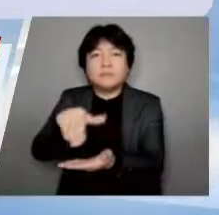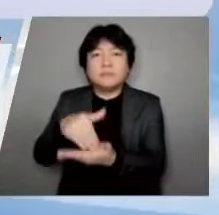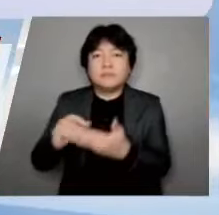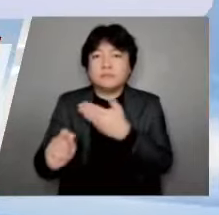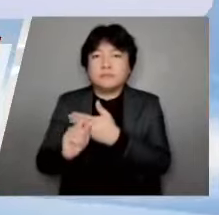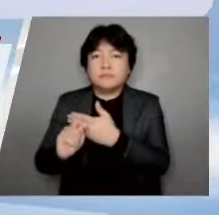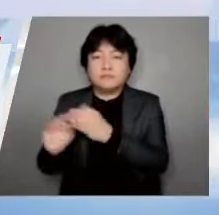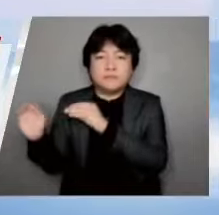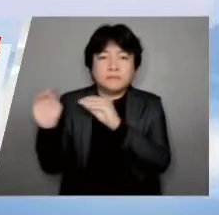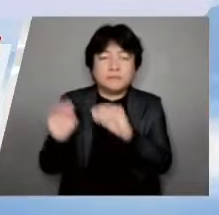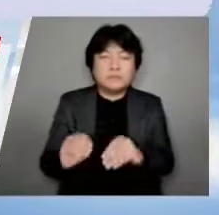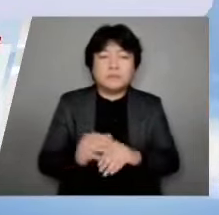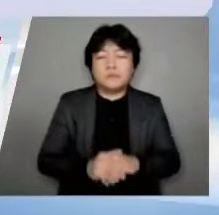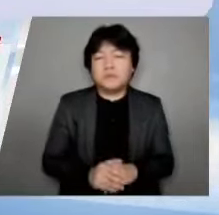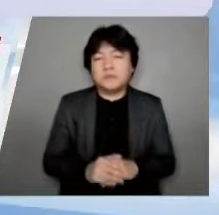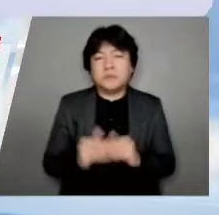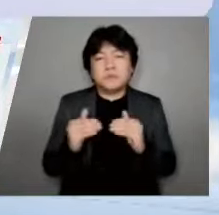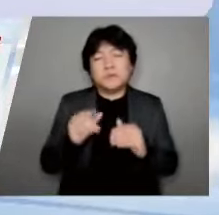8,230 families, or